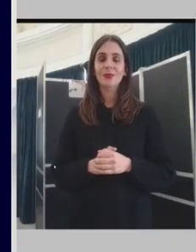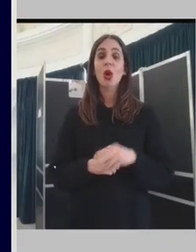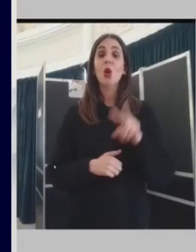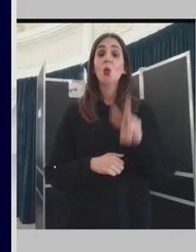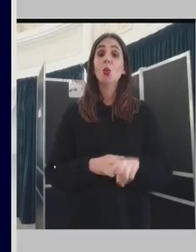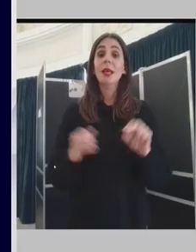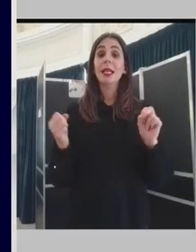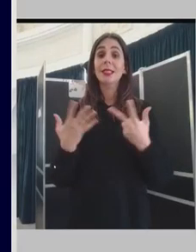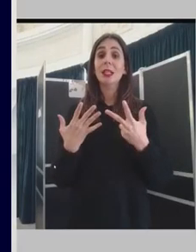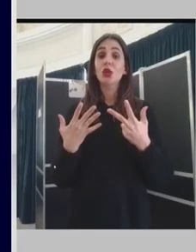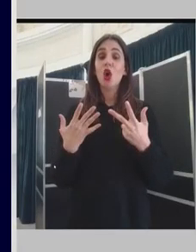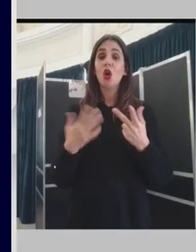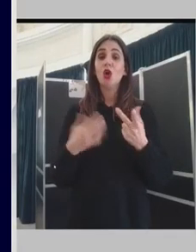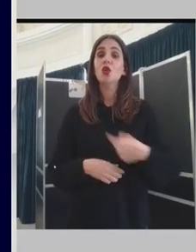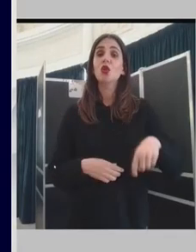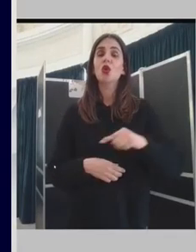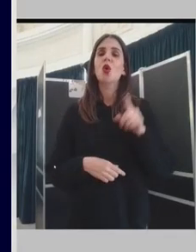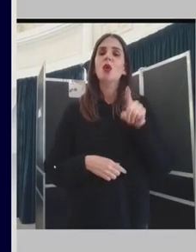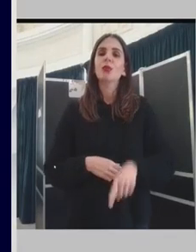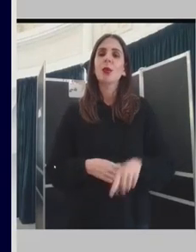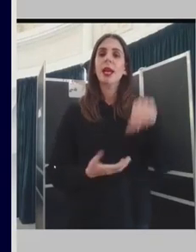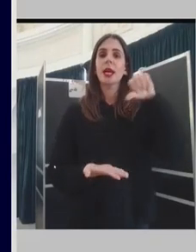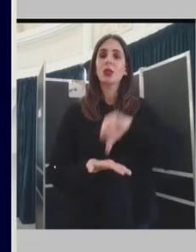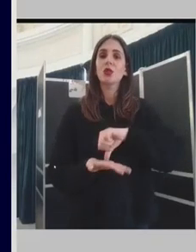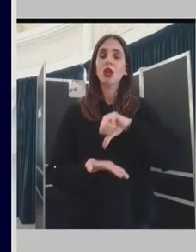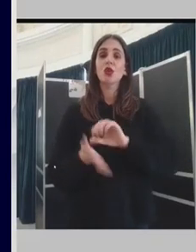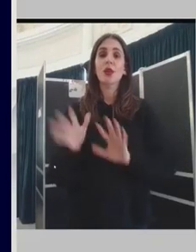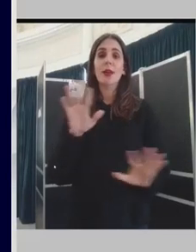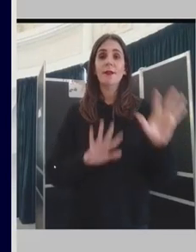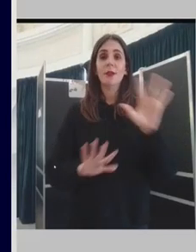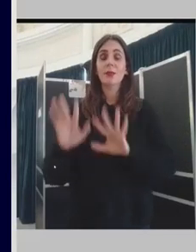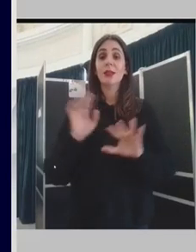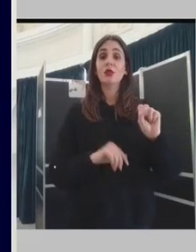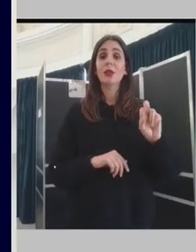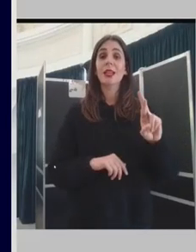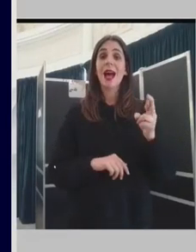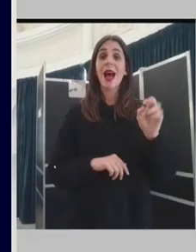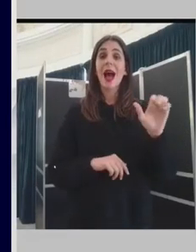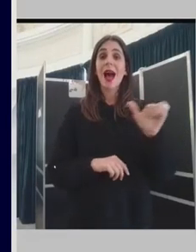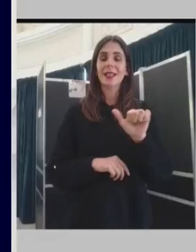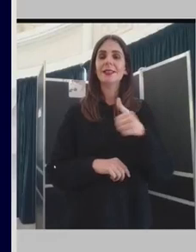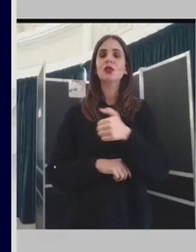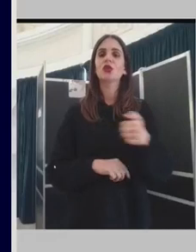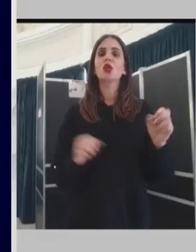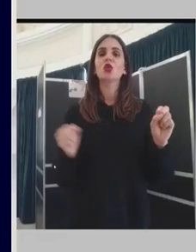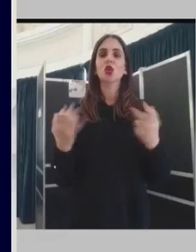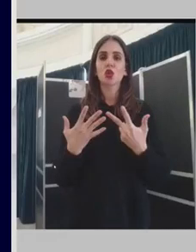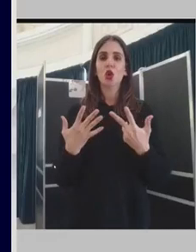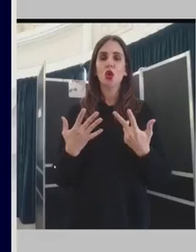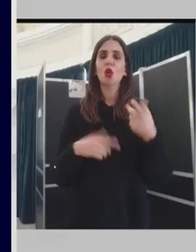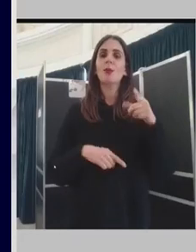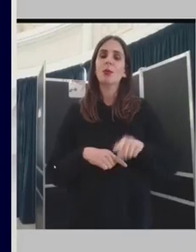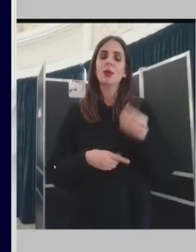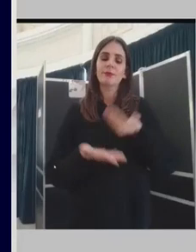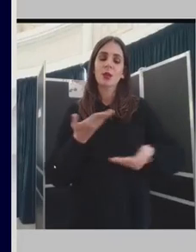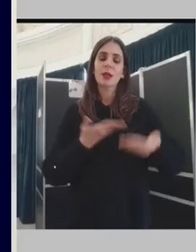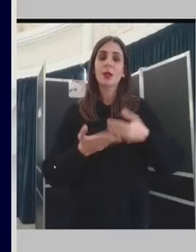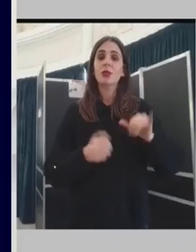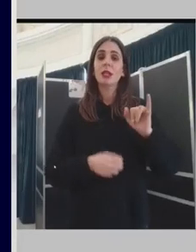siamo diventati anche centro di formazione BSD dell'Ares 118 e attualmente siamo anche della IRCOM.